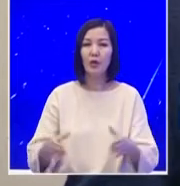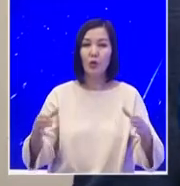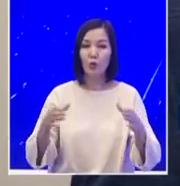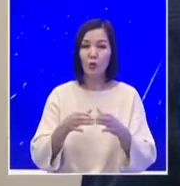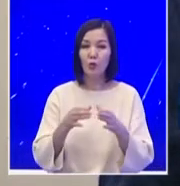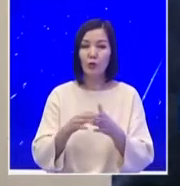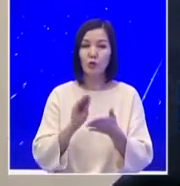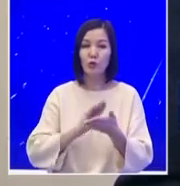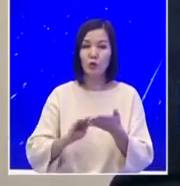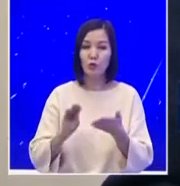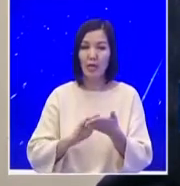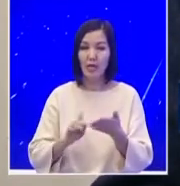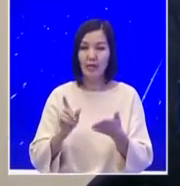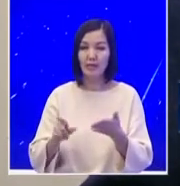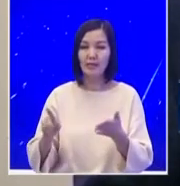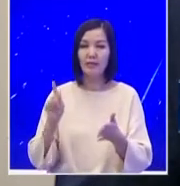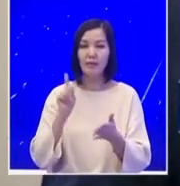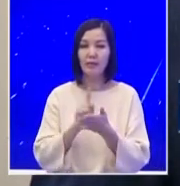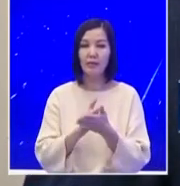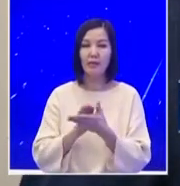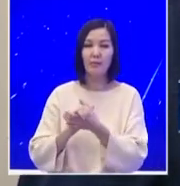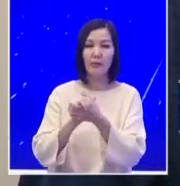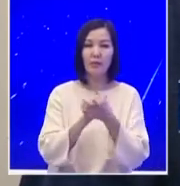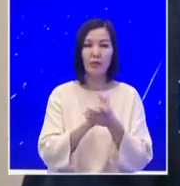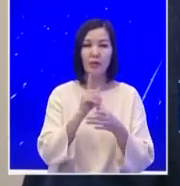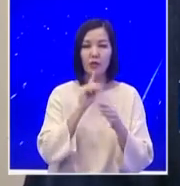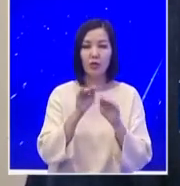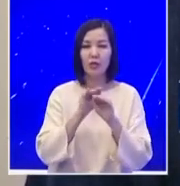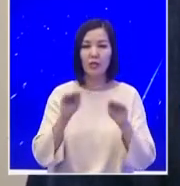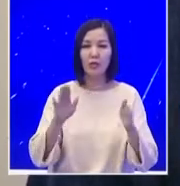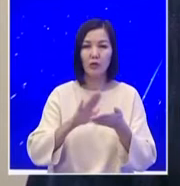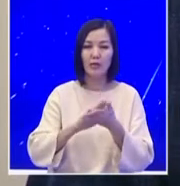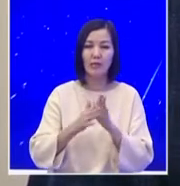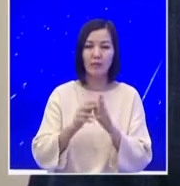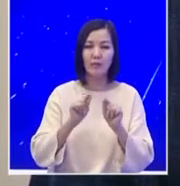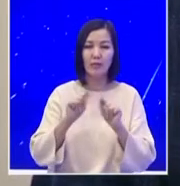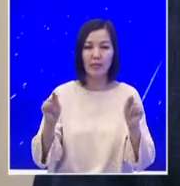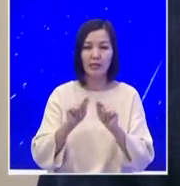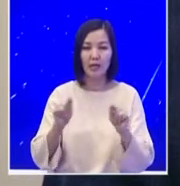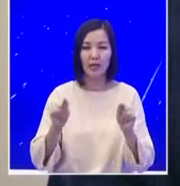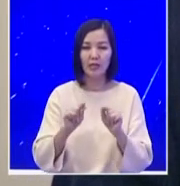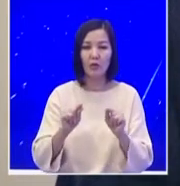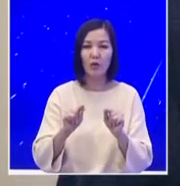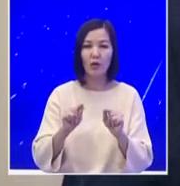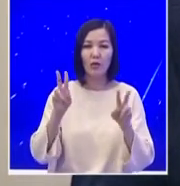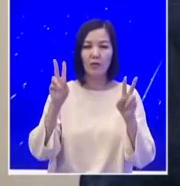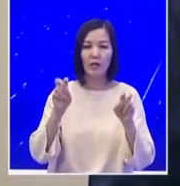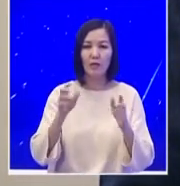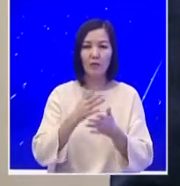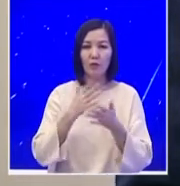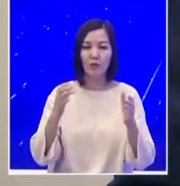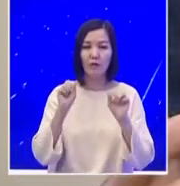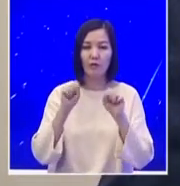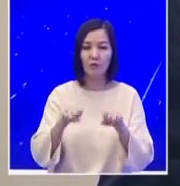ондағы журналистердің міндеті бейбітшілікті, тұрақтылық пен ұлтаралық келісімді насихаттау. Олардың бұл тұрғыда үлкен мүмкіндіктері